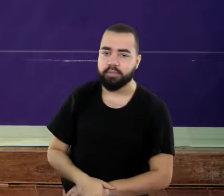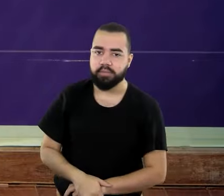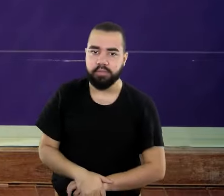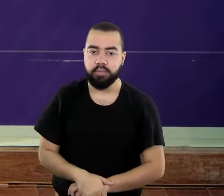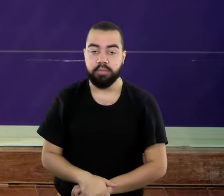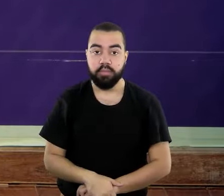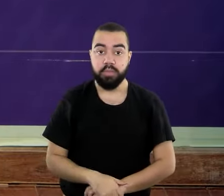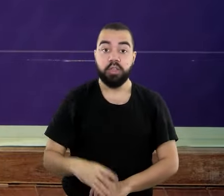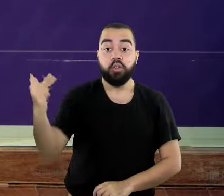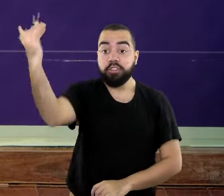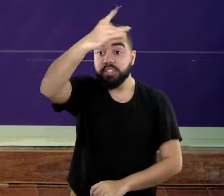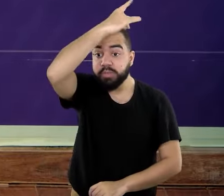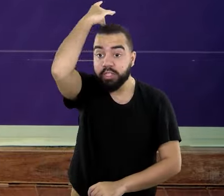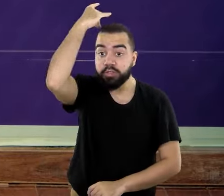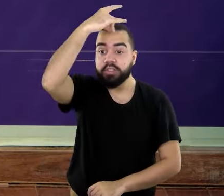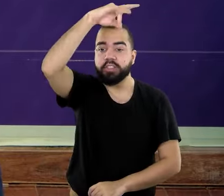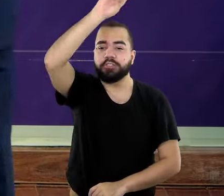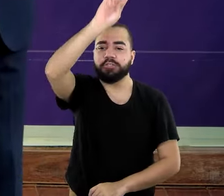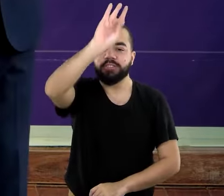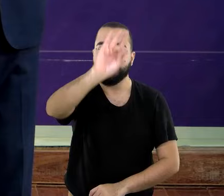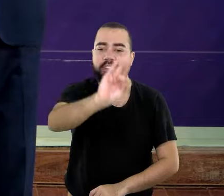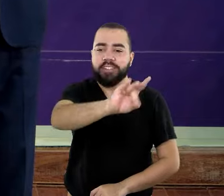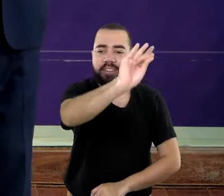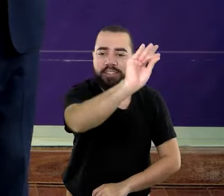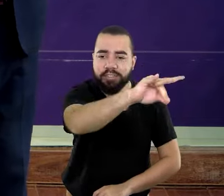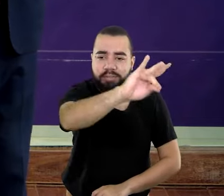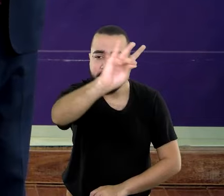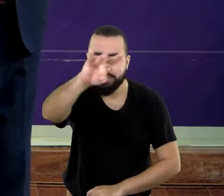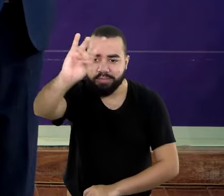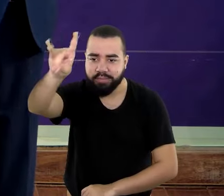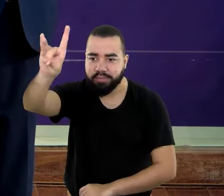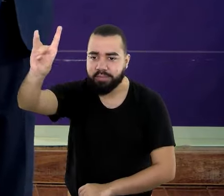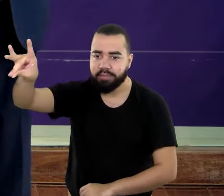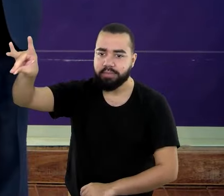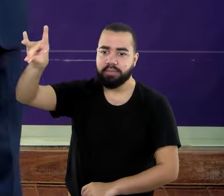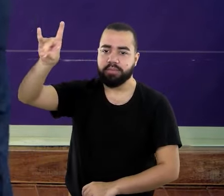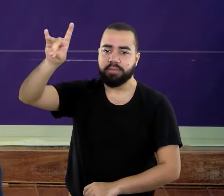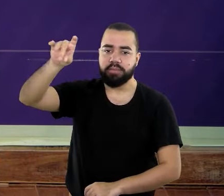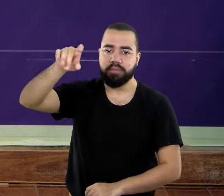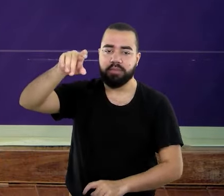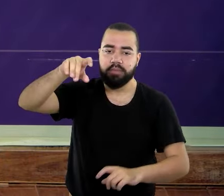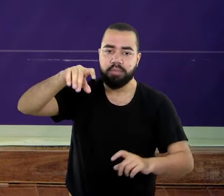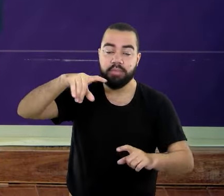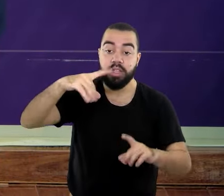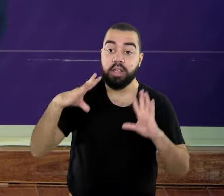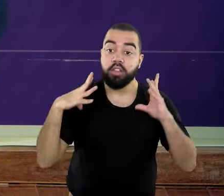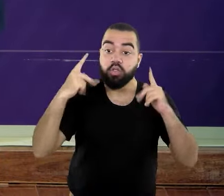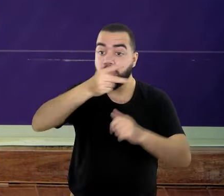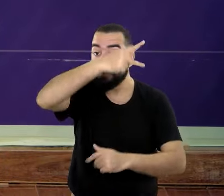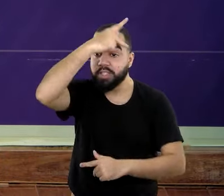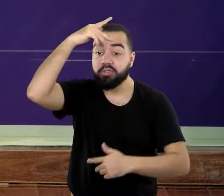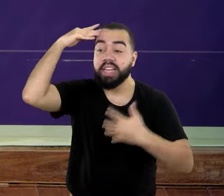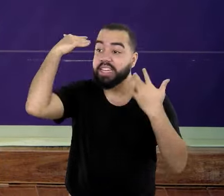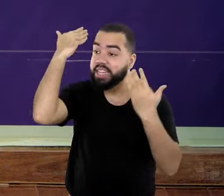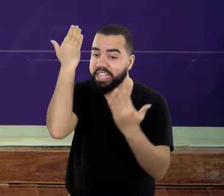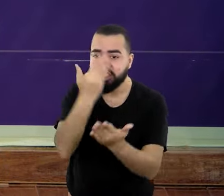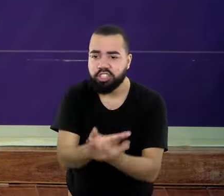O Espírito Santo vem a nós. 믿는 자에게는 성령 하나님이 임하십니다. Porque todo que ele crê, vem o Espírito